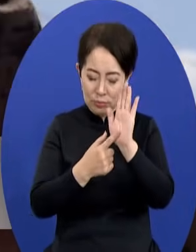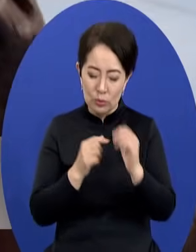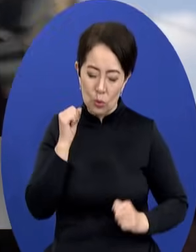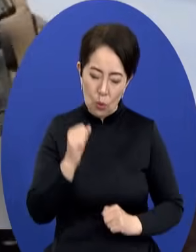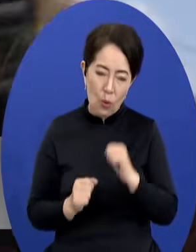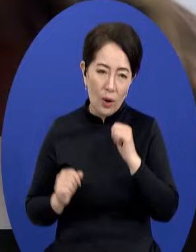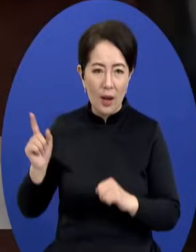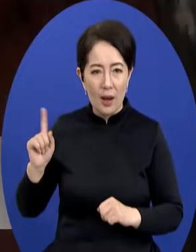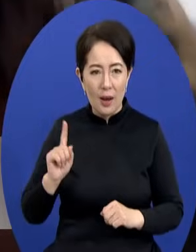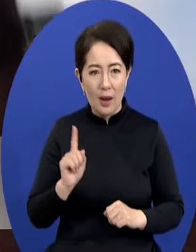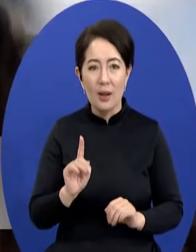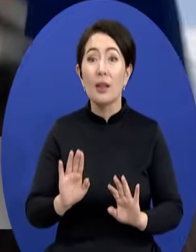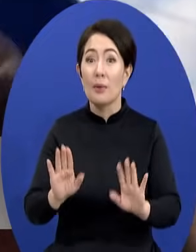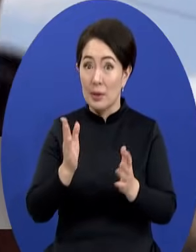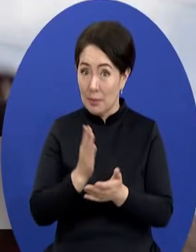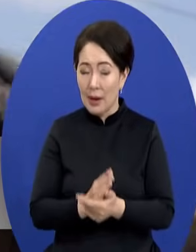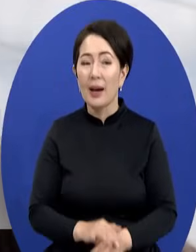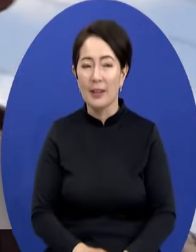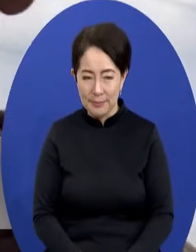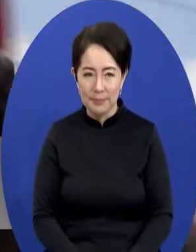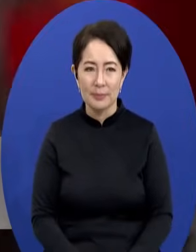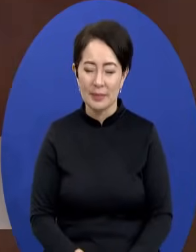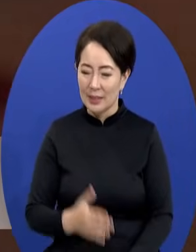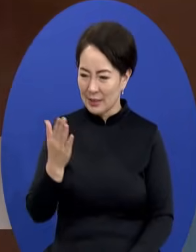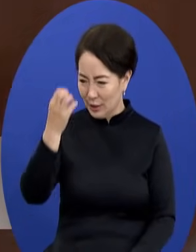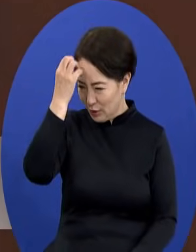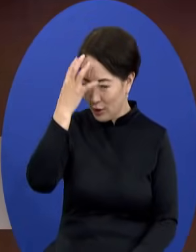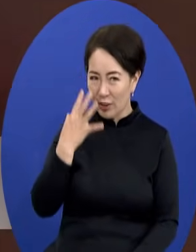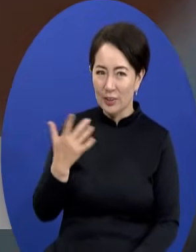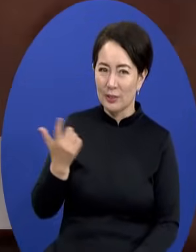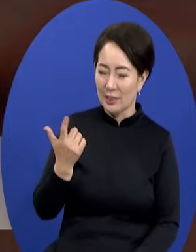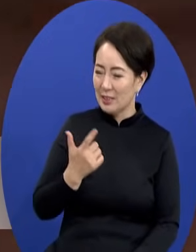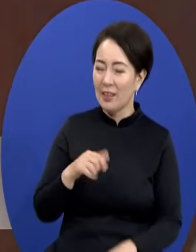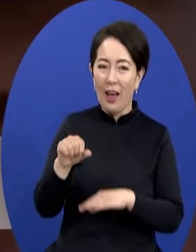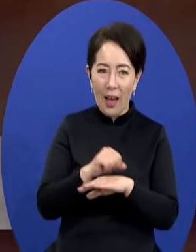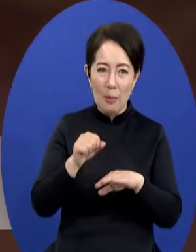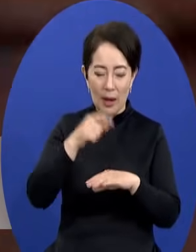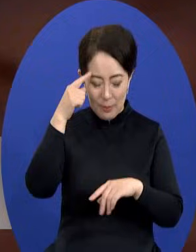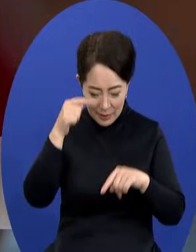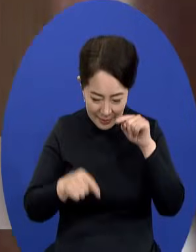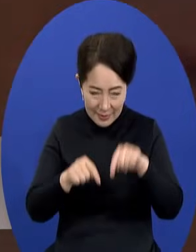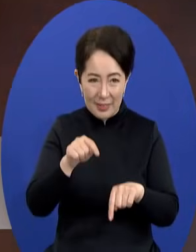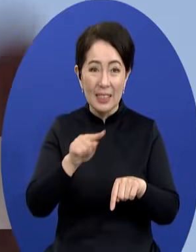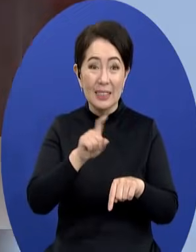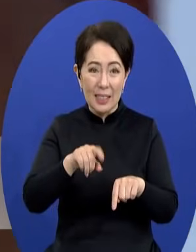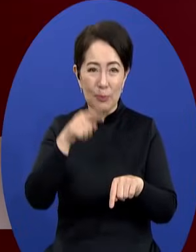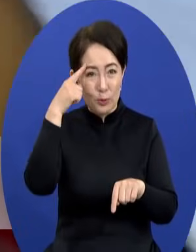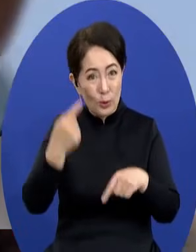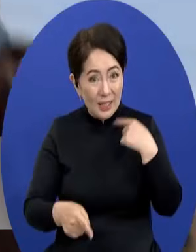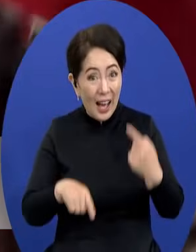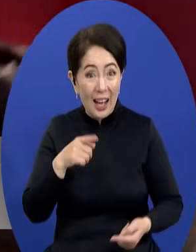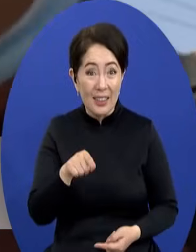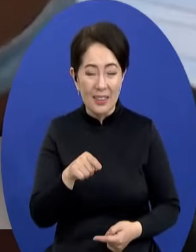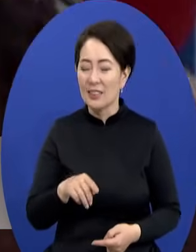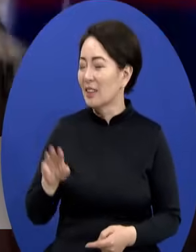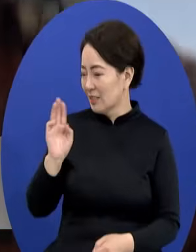ингээд явж байгаа. Одоо таны хөлс бол одоо аймаг болгонд л ингээд зам болгонд л тусаал явж ирсэн байна. Тий, одоо